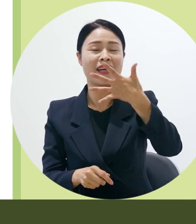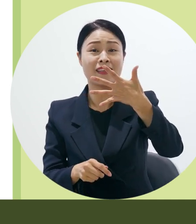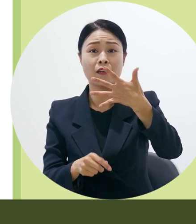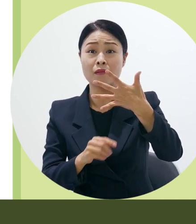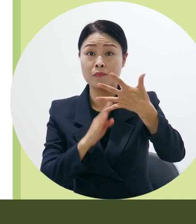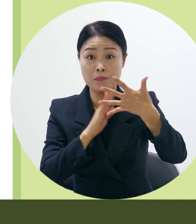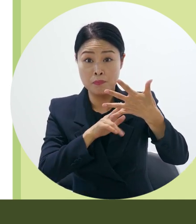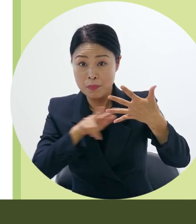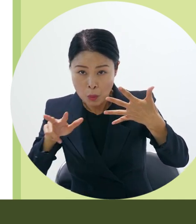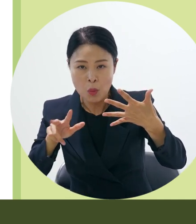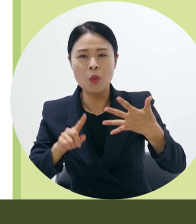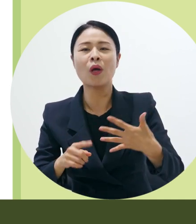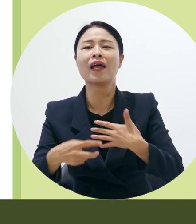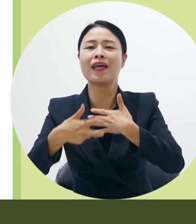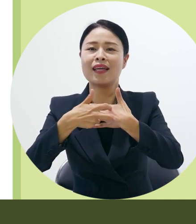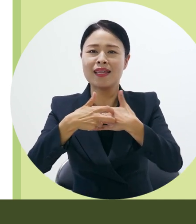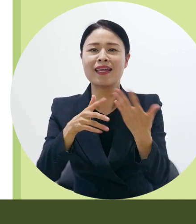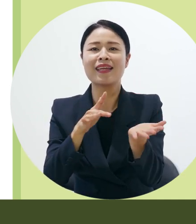서비스.